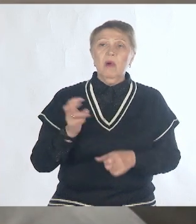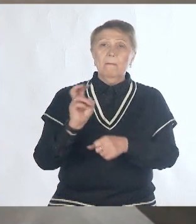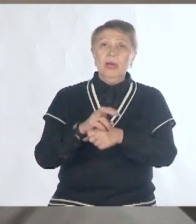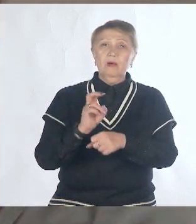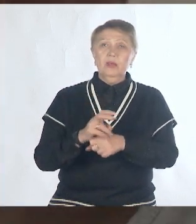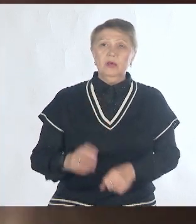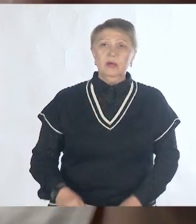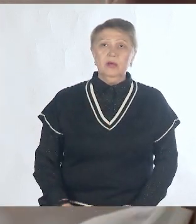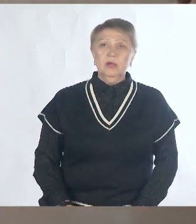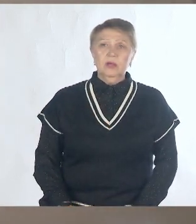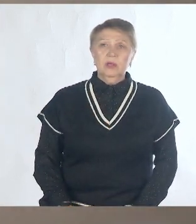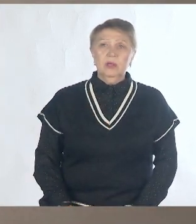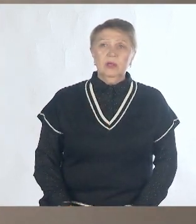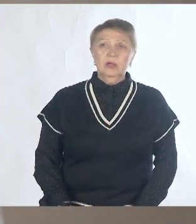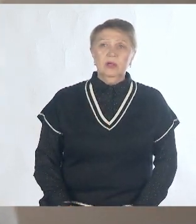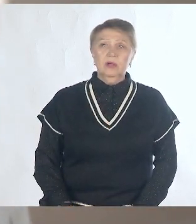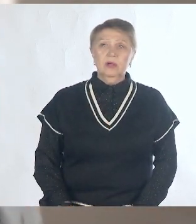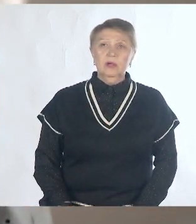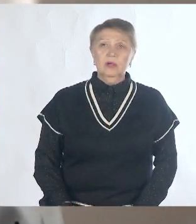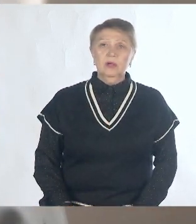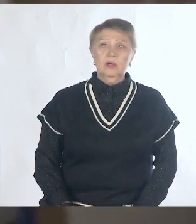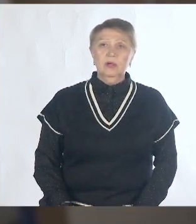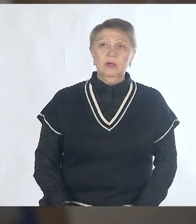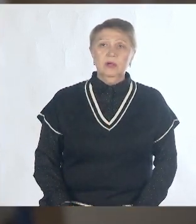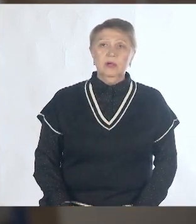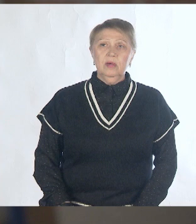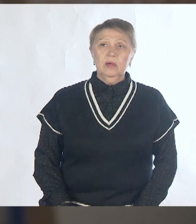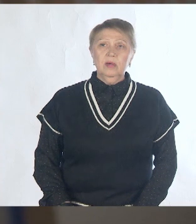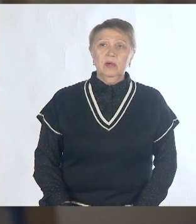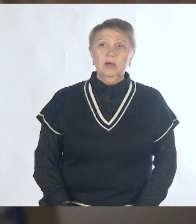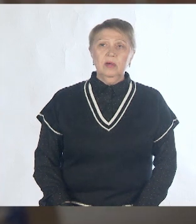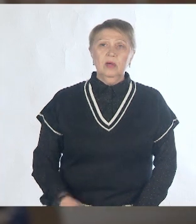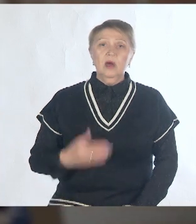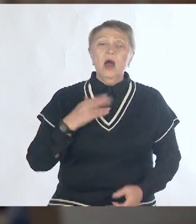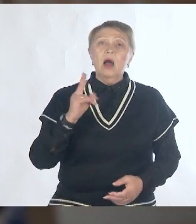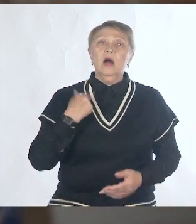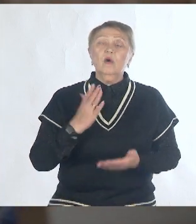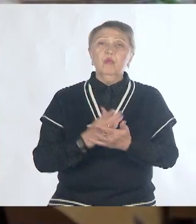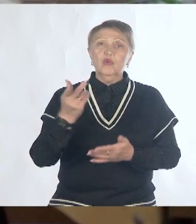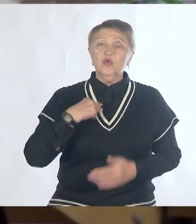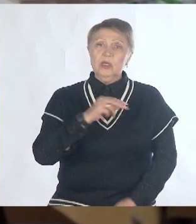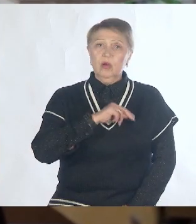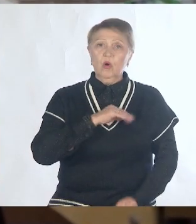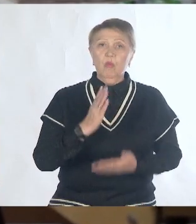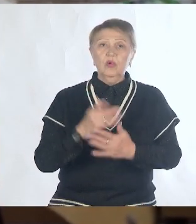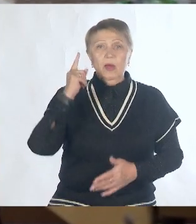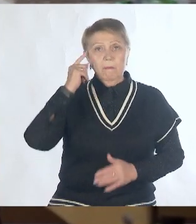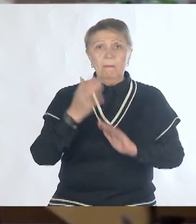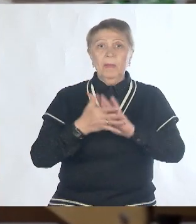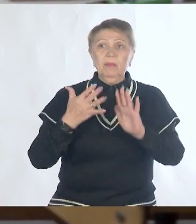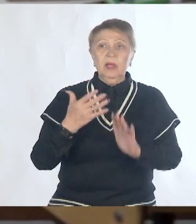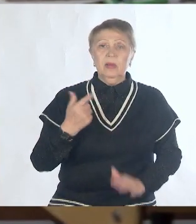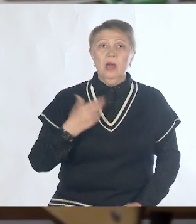как ты будешь стоять работает будете принимать или нет которые что пишу